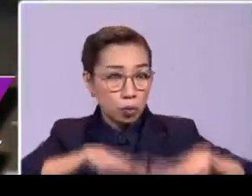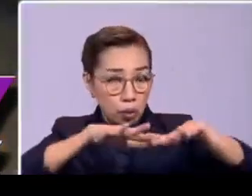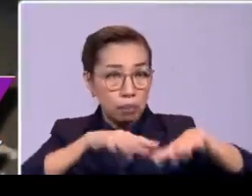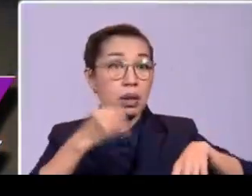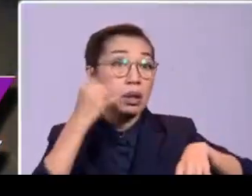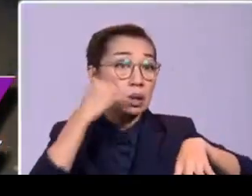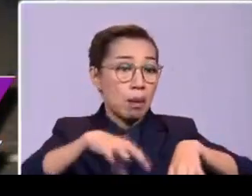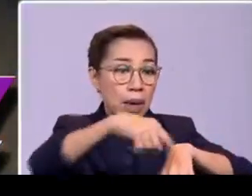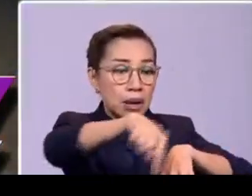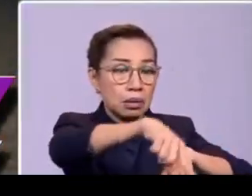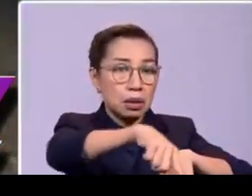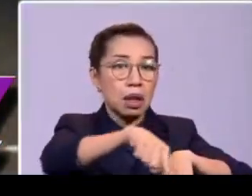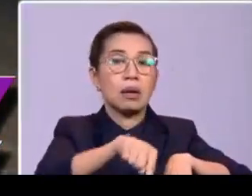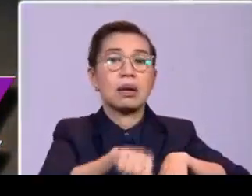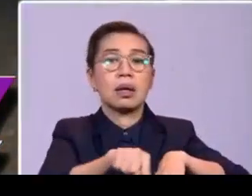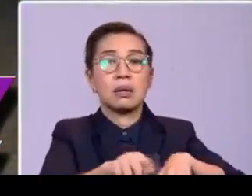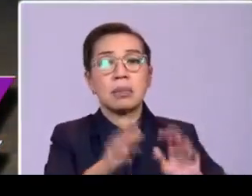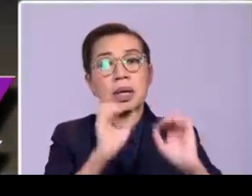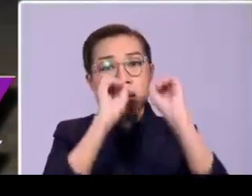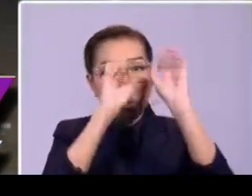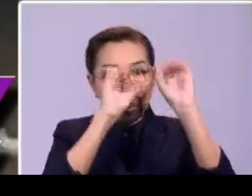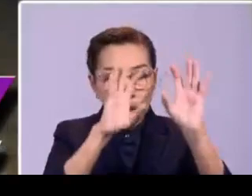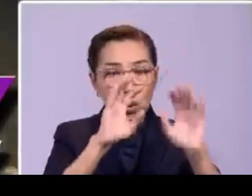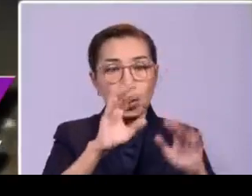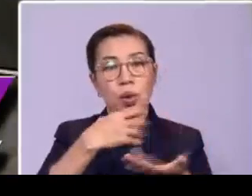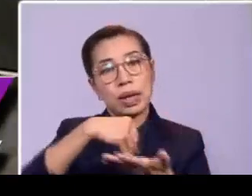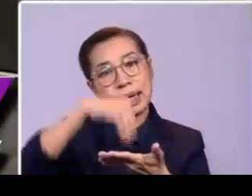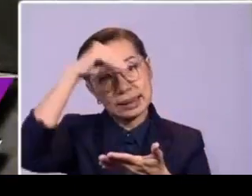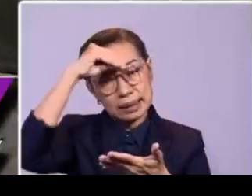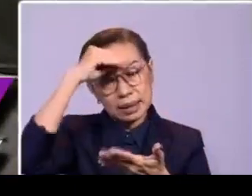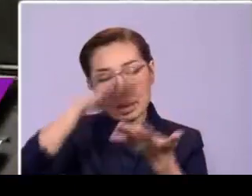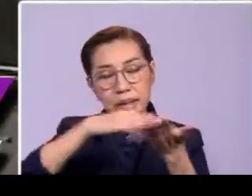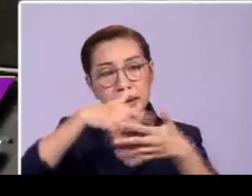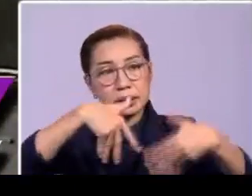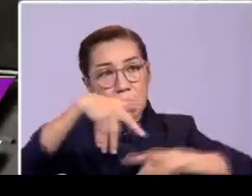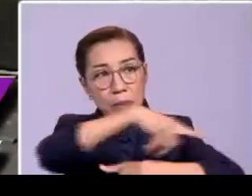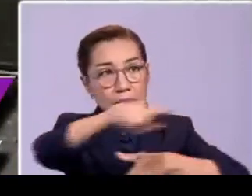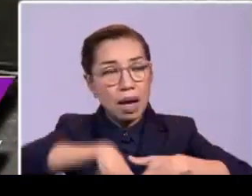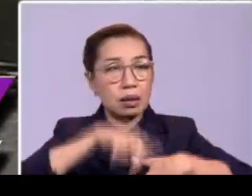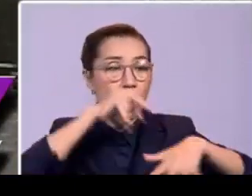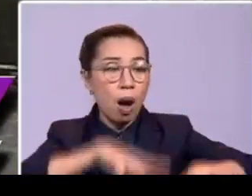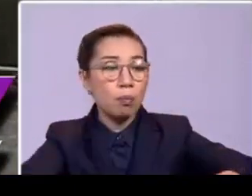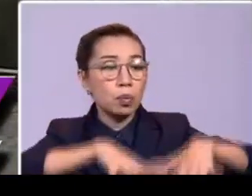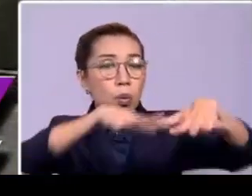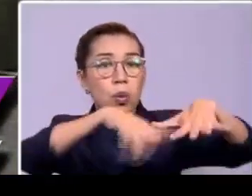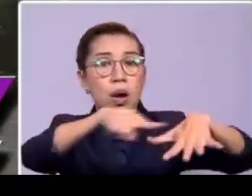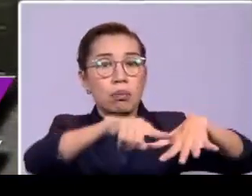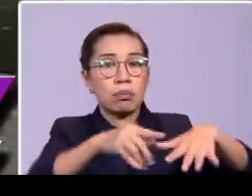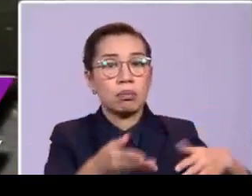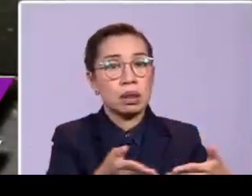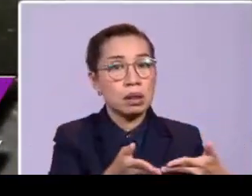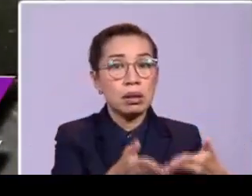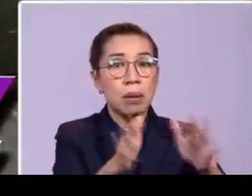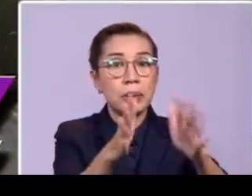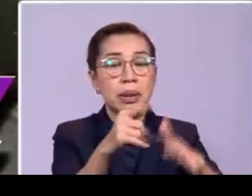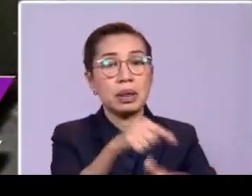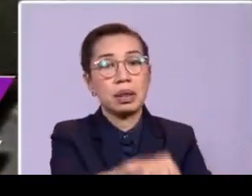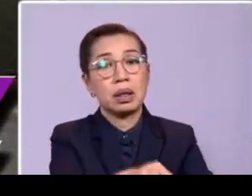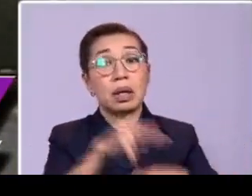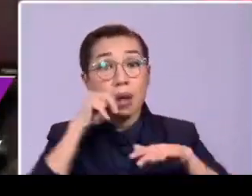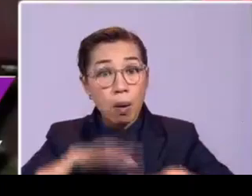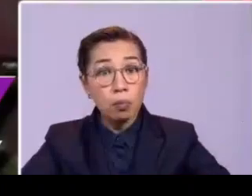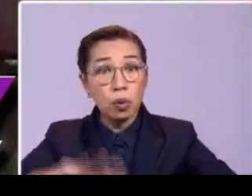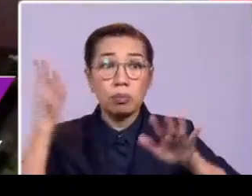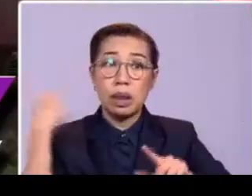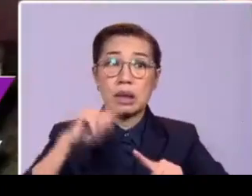คือมีทั้งครูมีทั้งเจ้าหน้าที่ชาวบ้านกว่า60ชีวิตค่ะถูกตัดขาดจากโลกภายนอกน้ำท่วมตั้งแต่ต้นเดือนตุลาคม